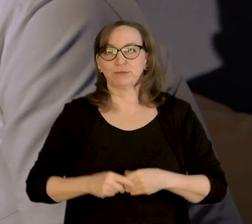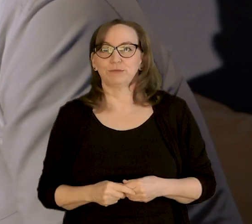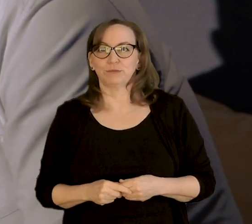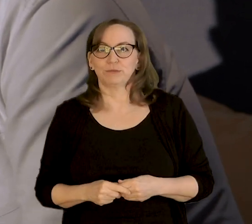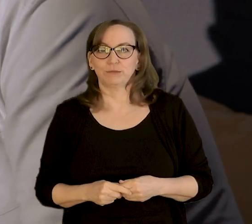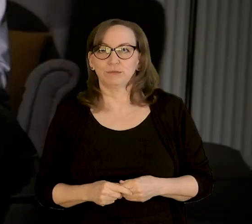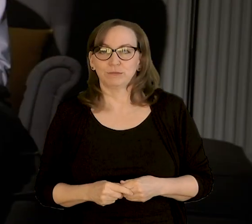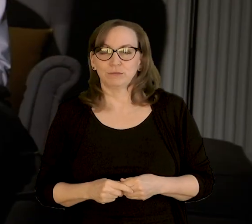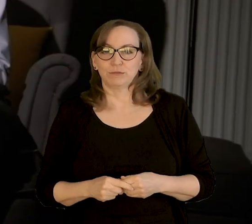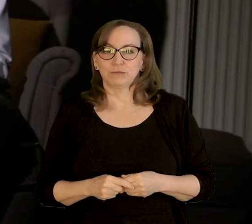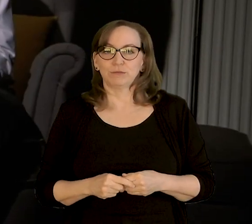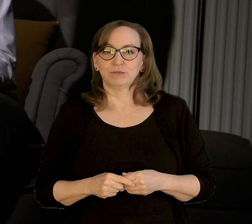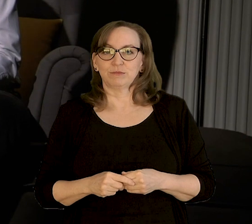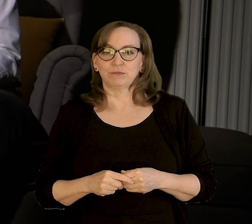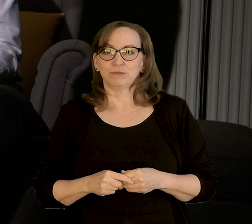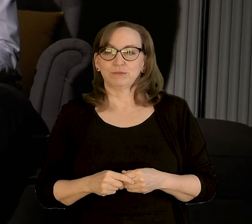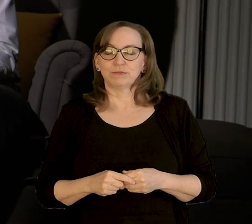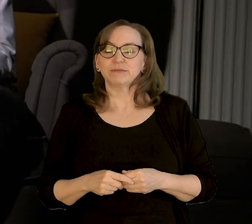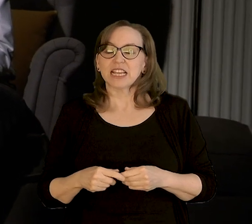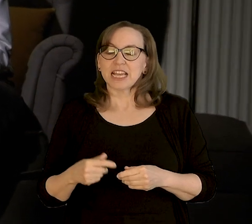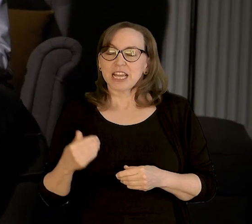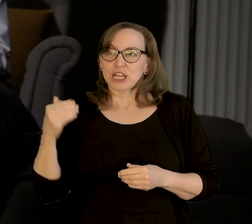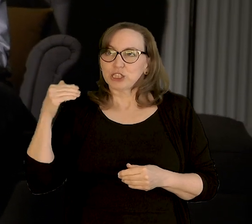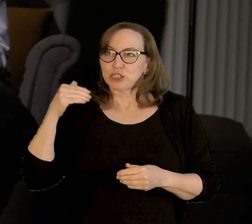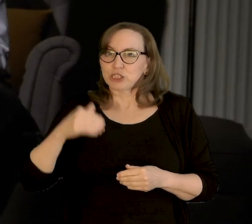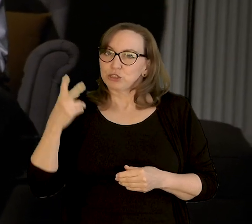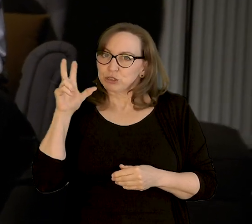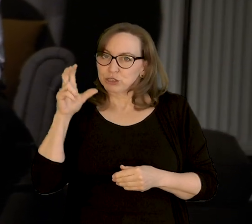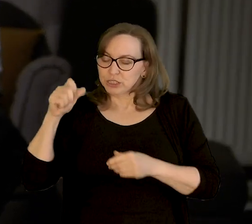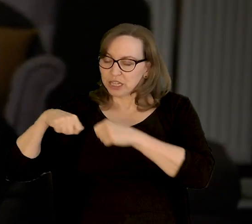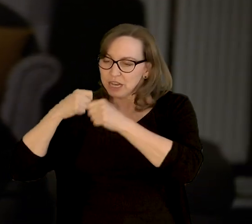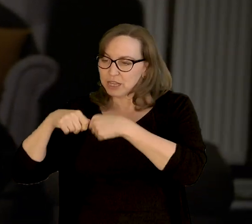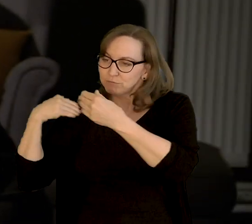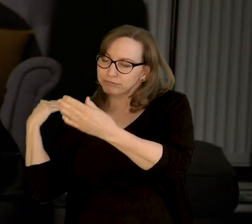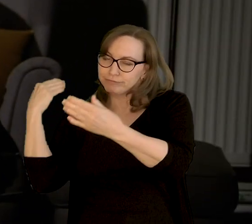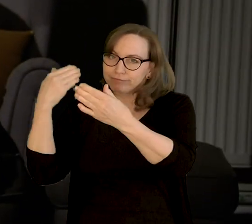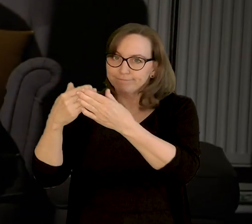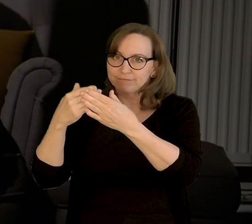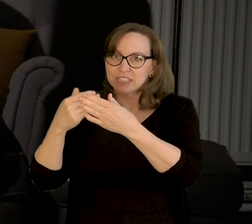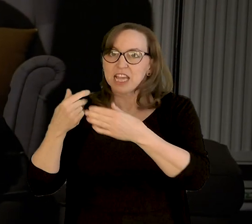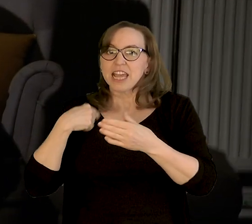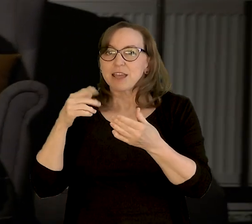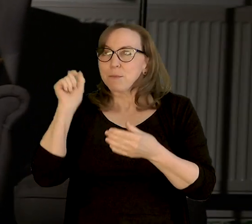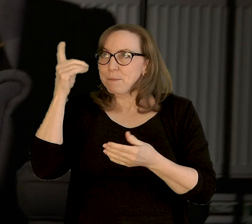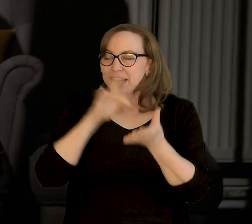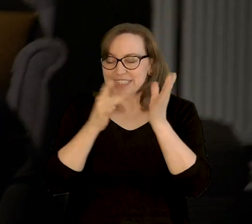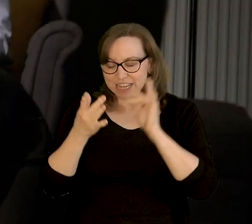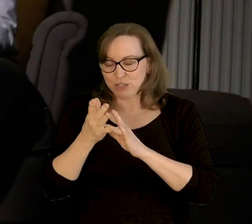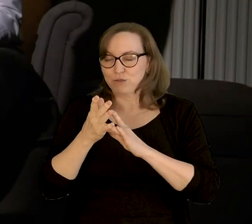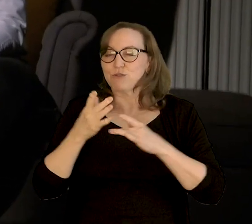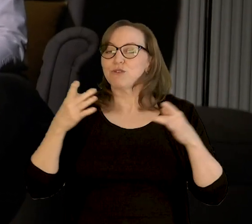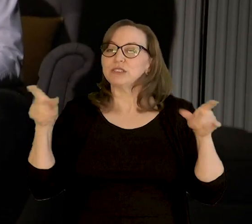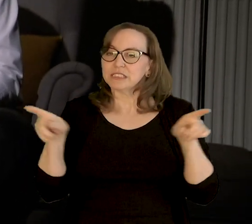Gdy minie 1300 lat, Pan Jezus ze swoimi uczniami w Jerozolimie będzie obchodził